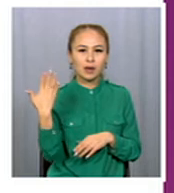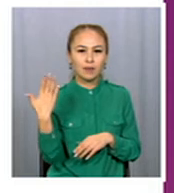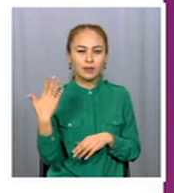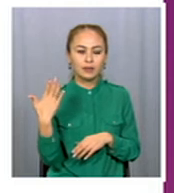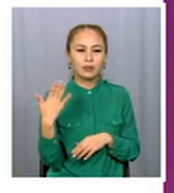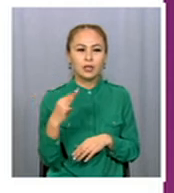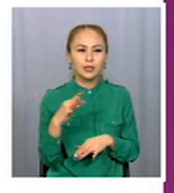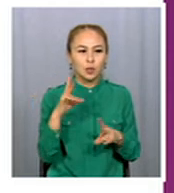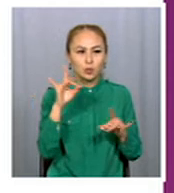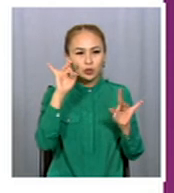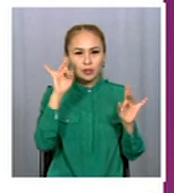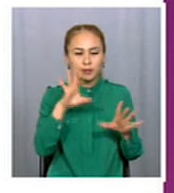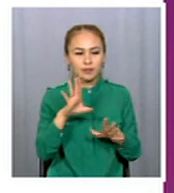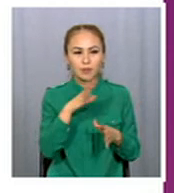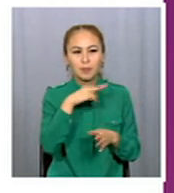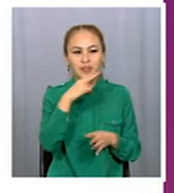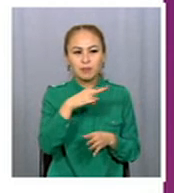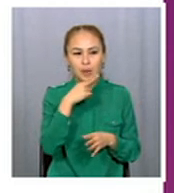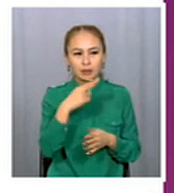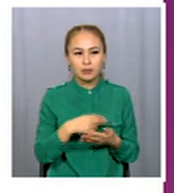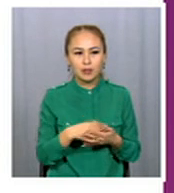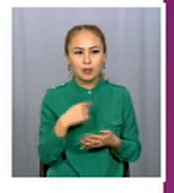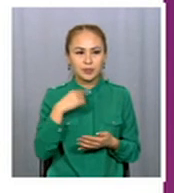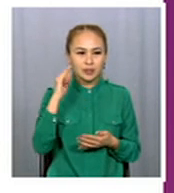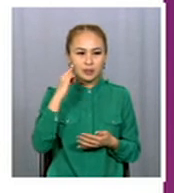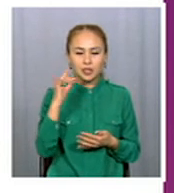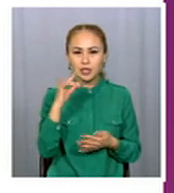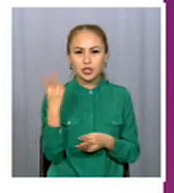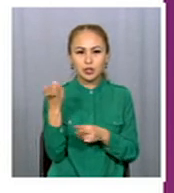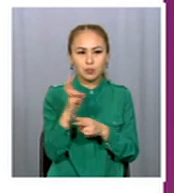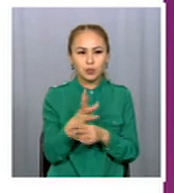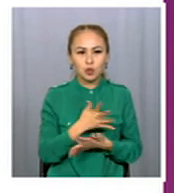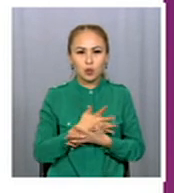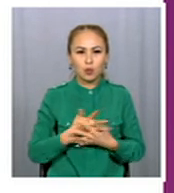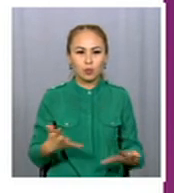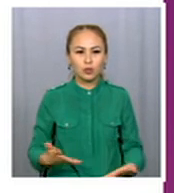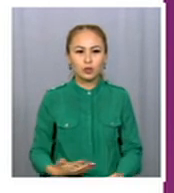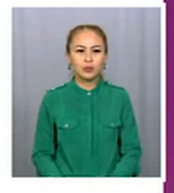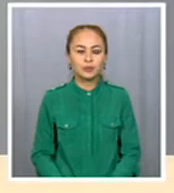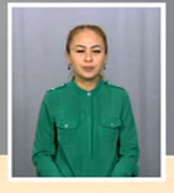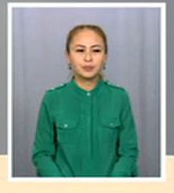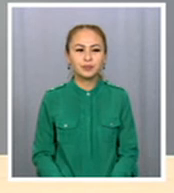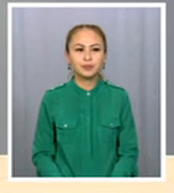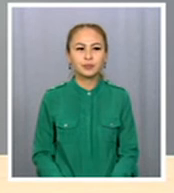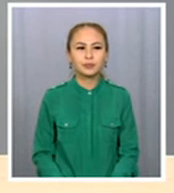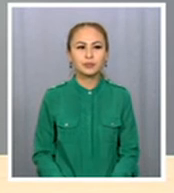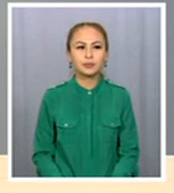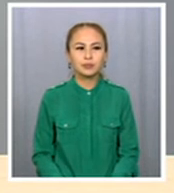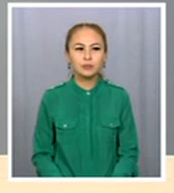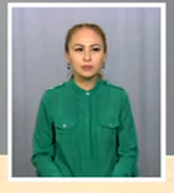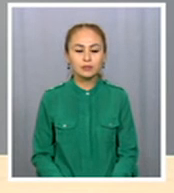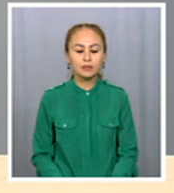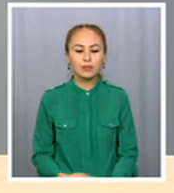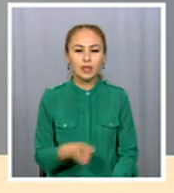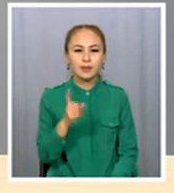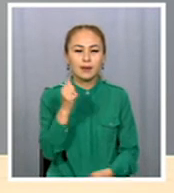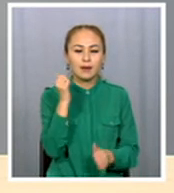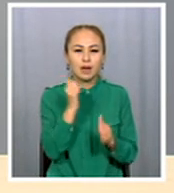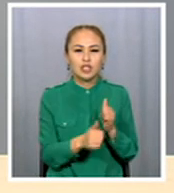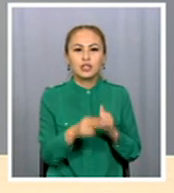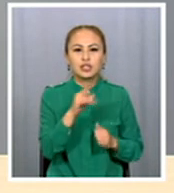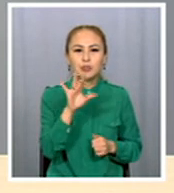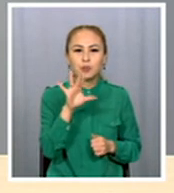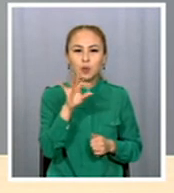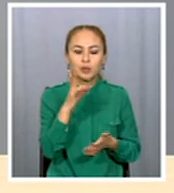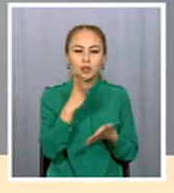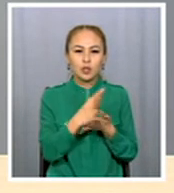И неужели нельзя быть внимательней? Я обиделся и не пришел больше. За каждым чемпионом стоит